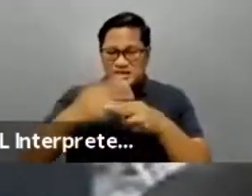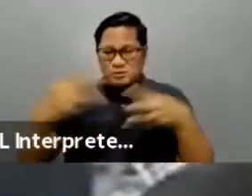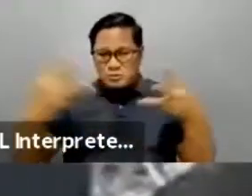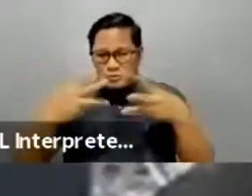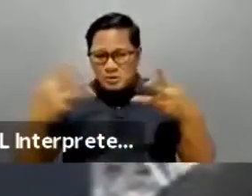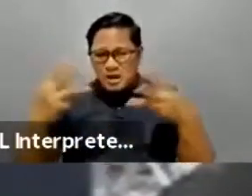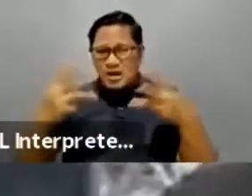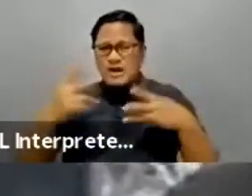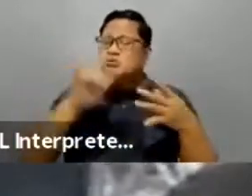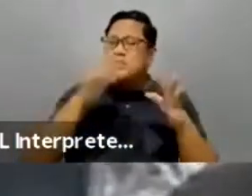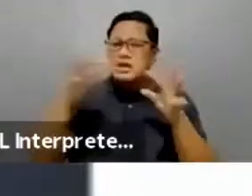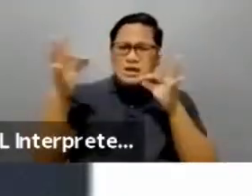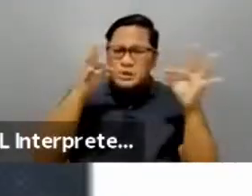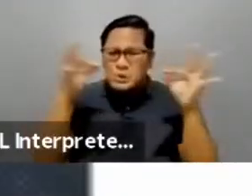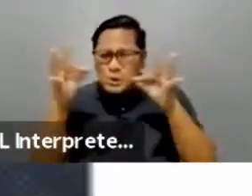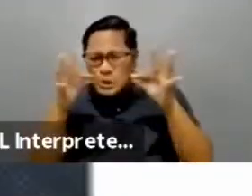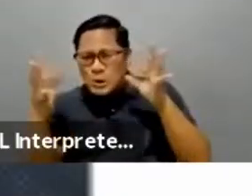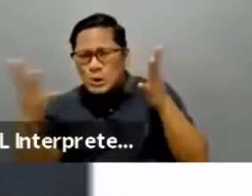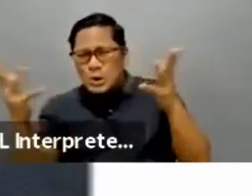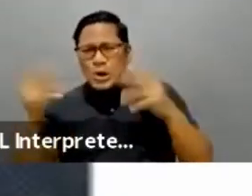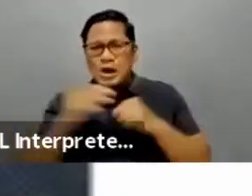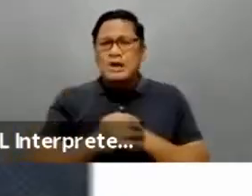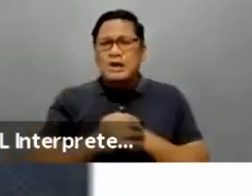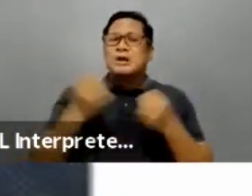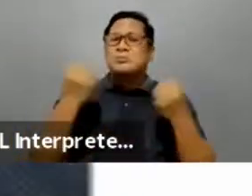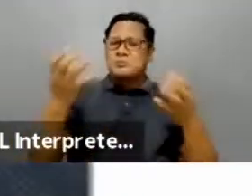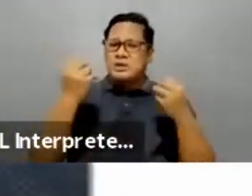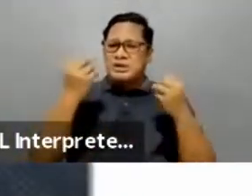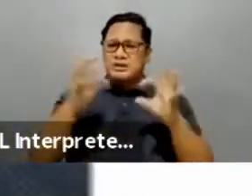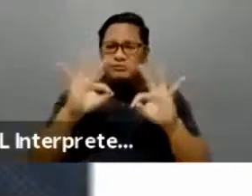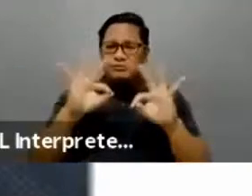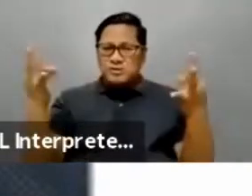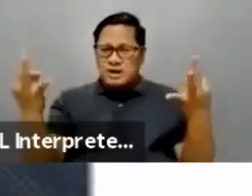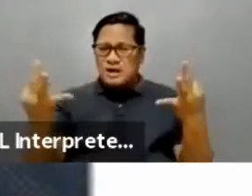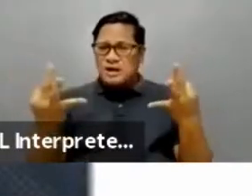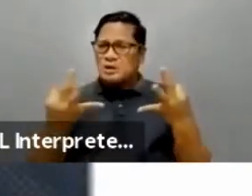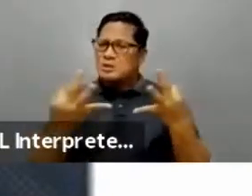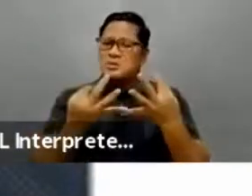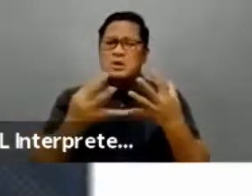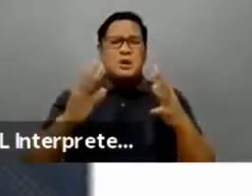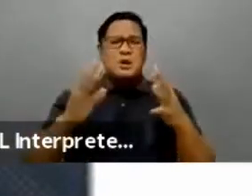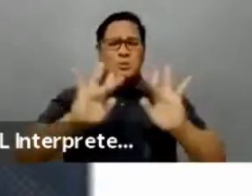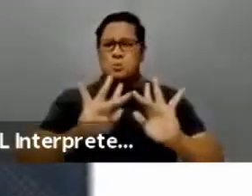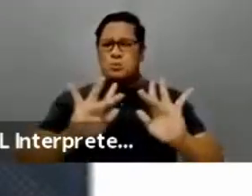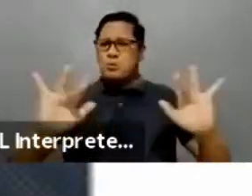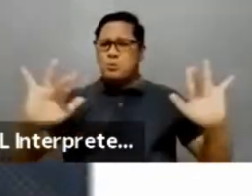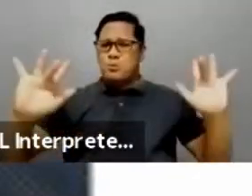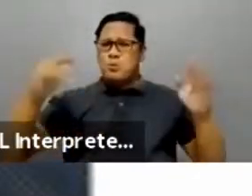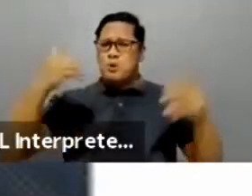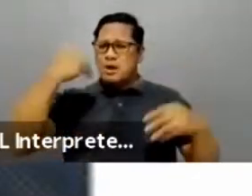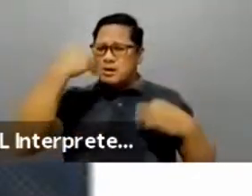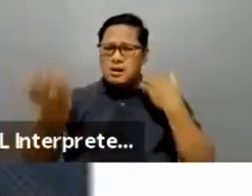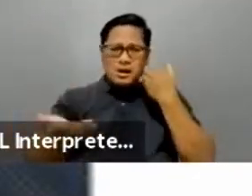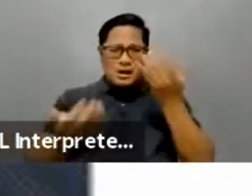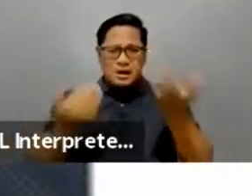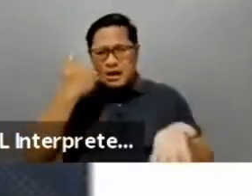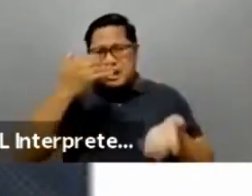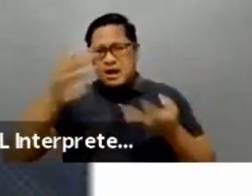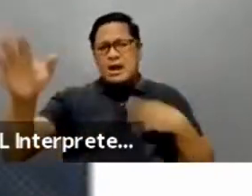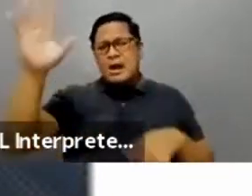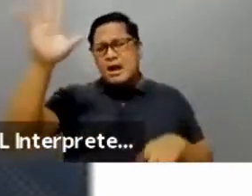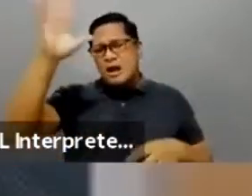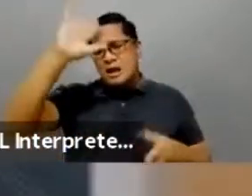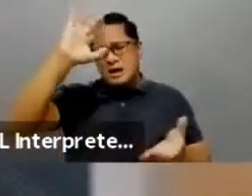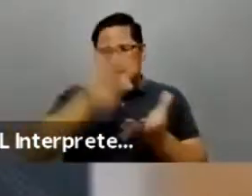droga at drogista, libo-libong pamilya kung walan ng ama, asawa at